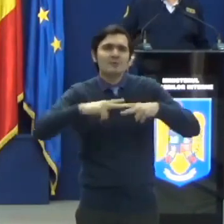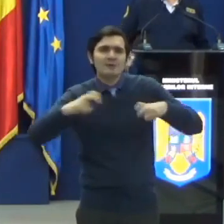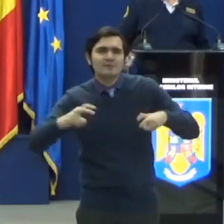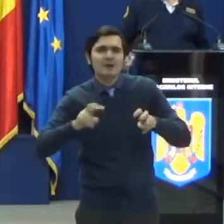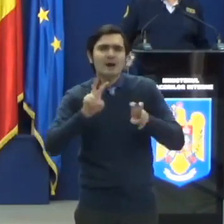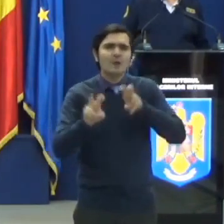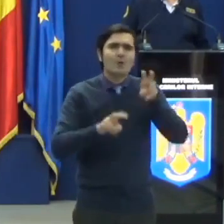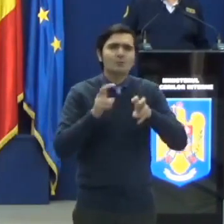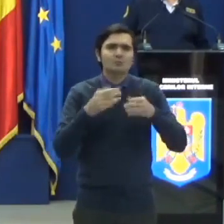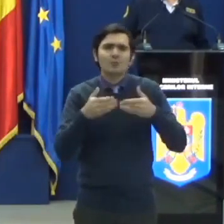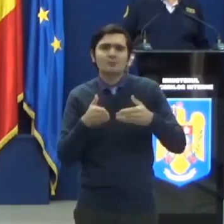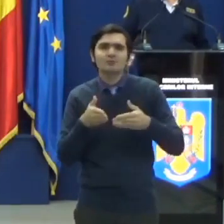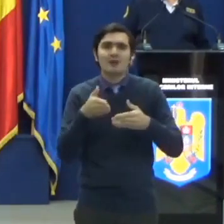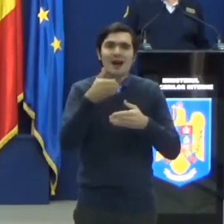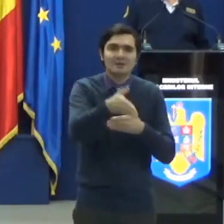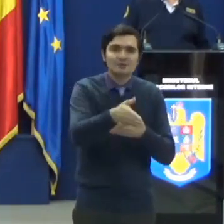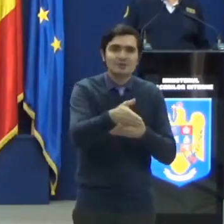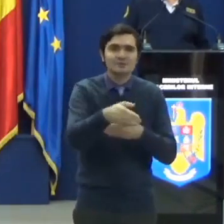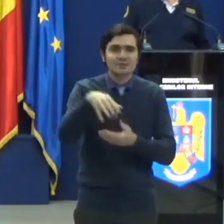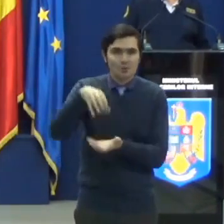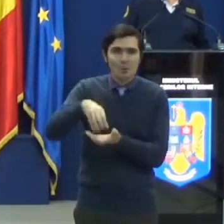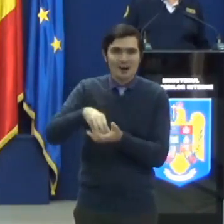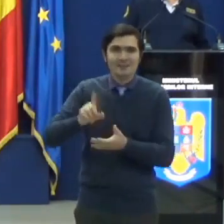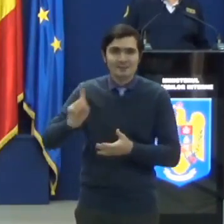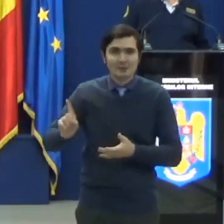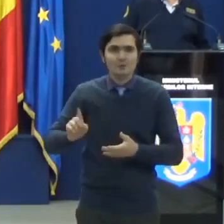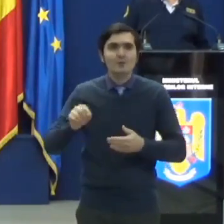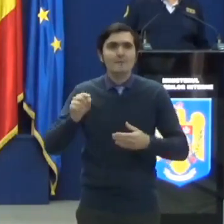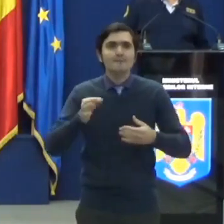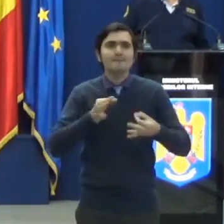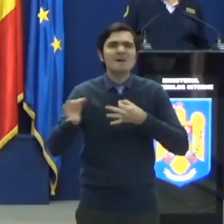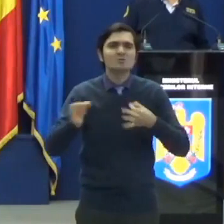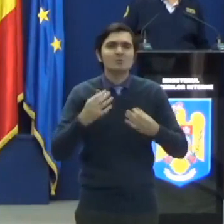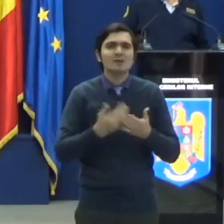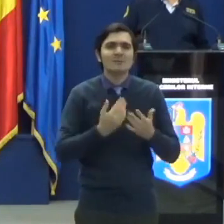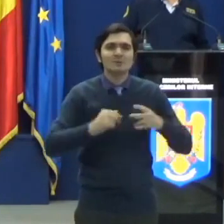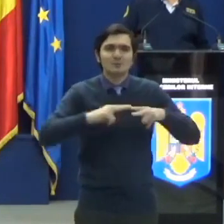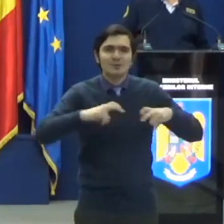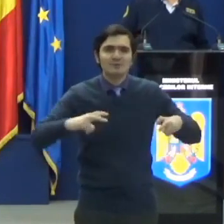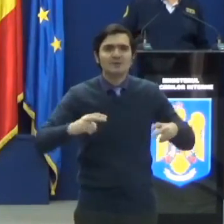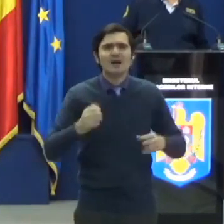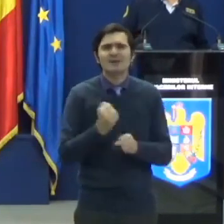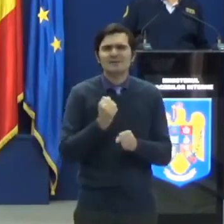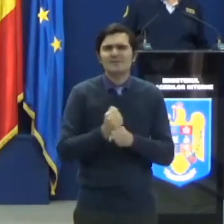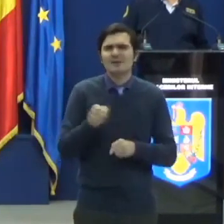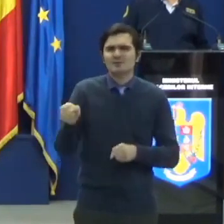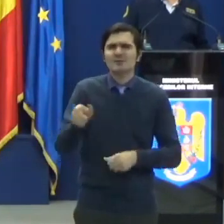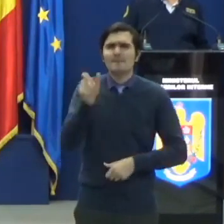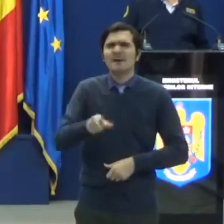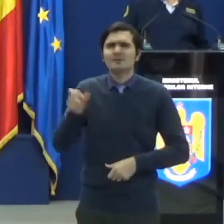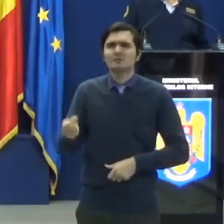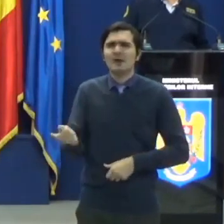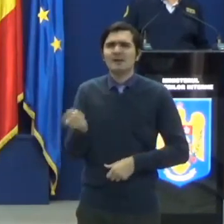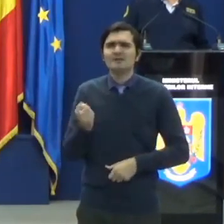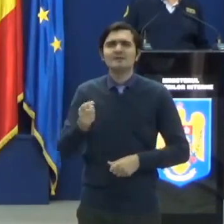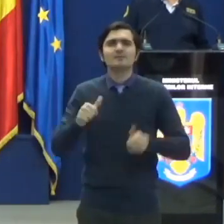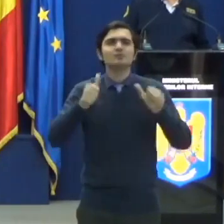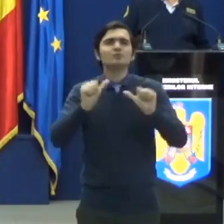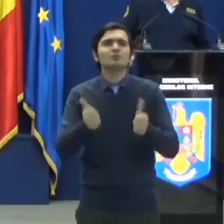localitatea carantinată se realizează de către personalul structurilor Ministerului Afacerilor Interne